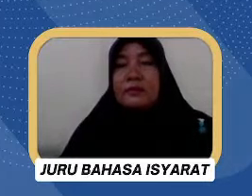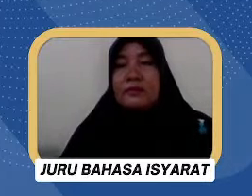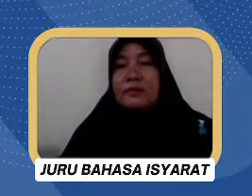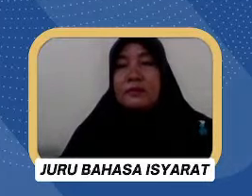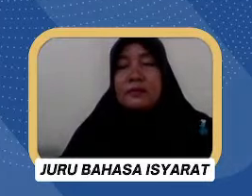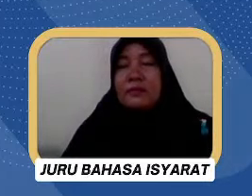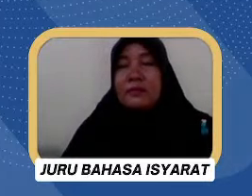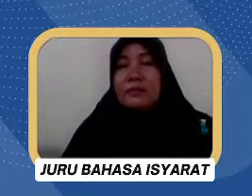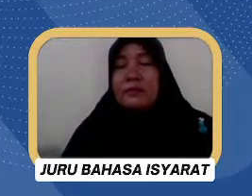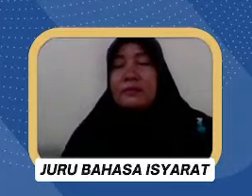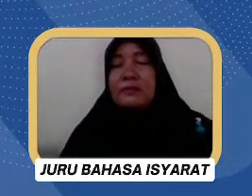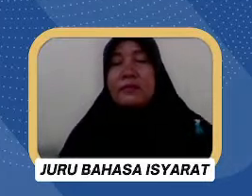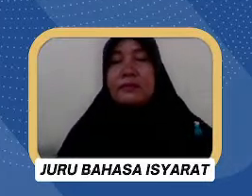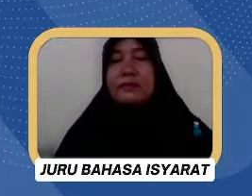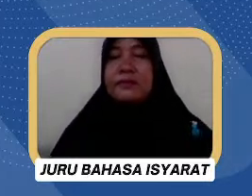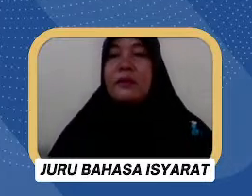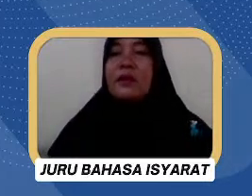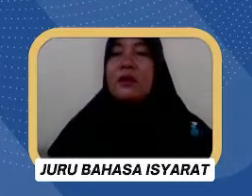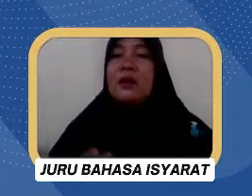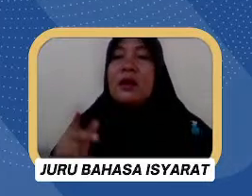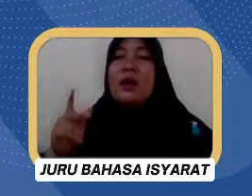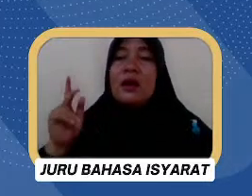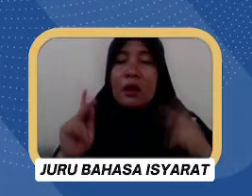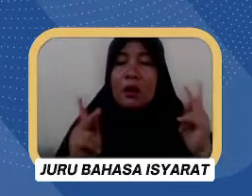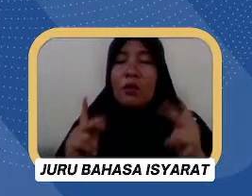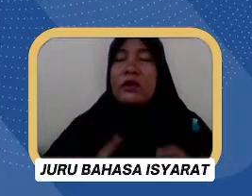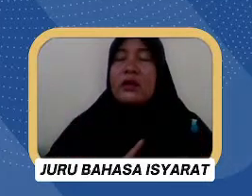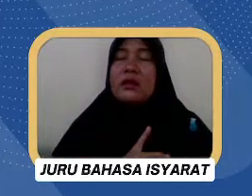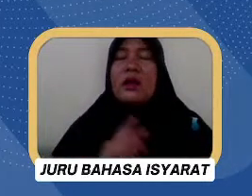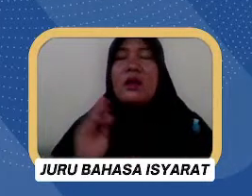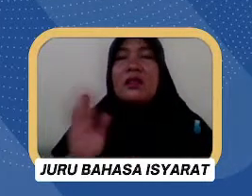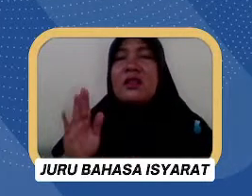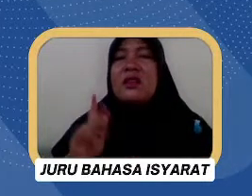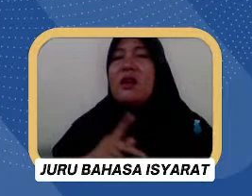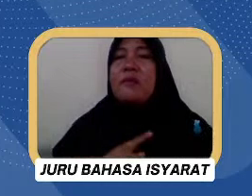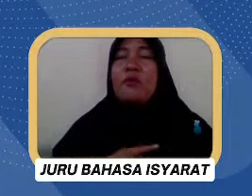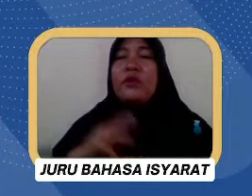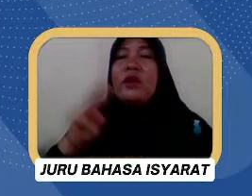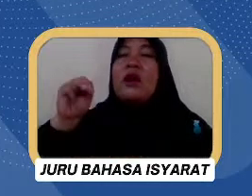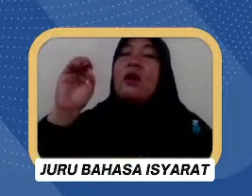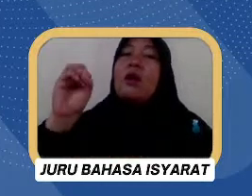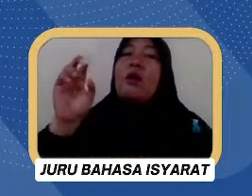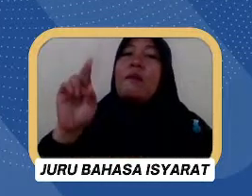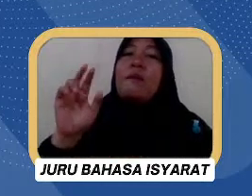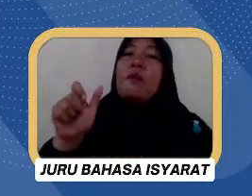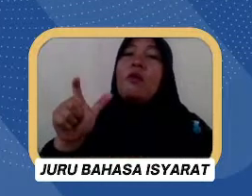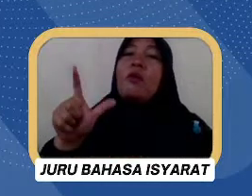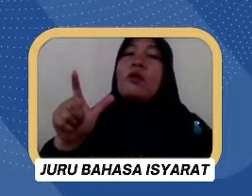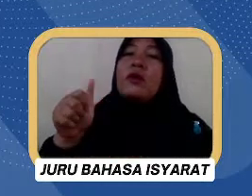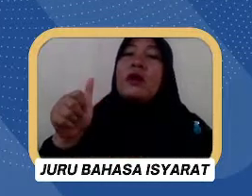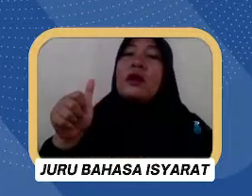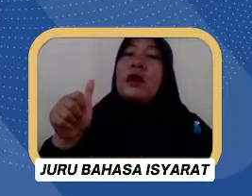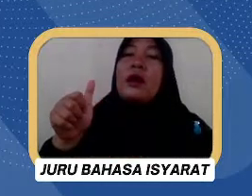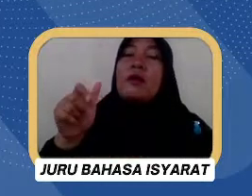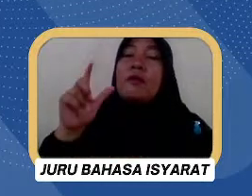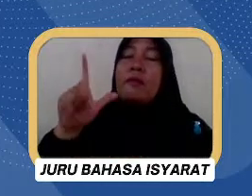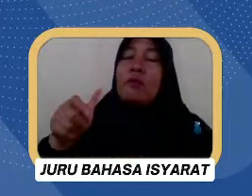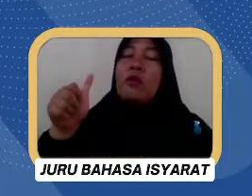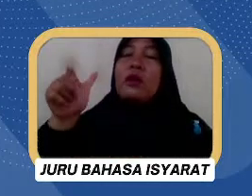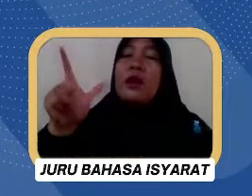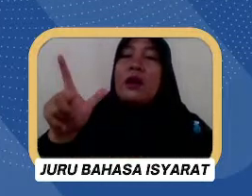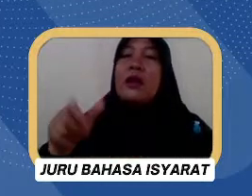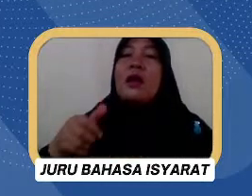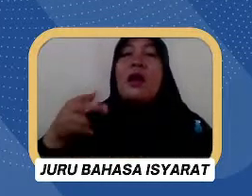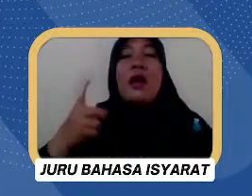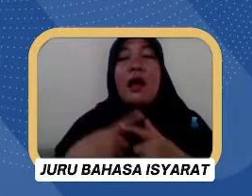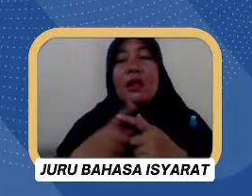tidak bermoral, tidak beretika, tentunya ini akan berbahaya ketika kita masuk ke dunia digital, masuk